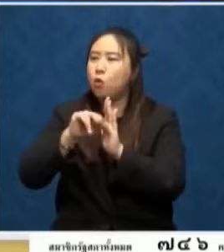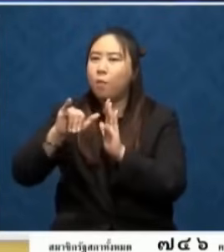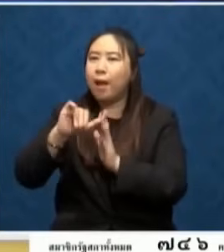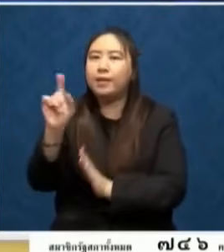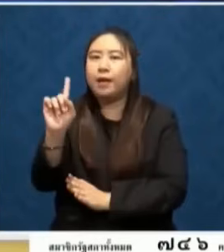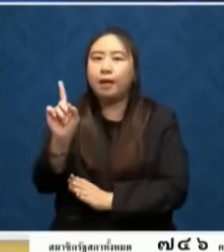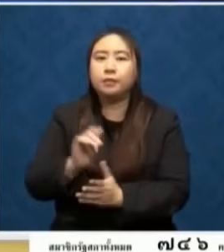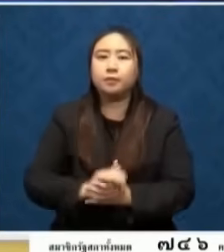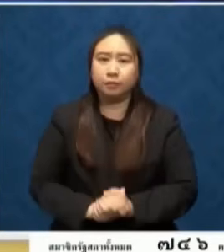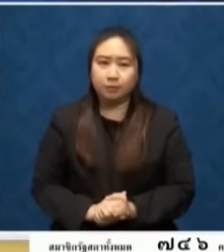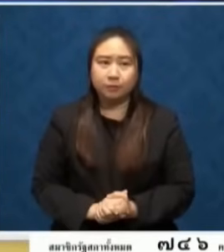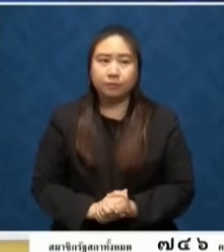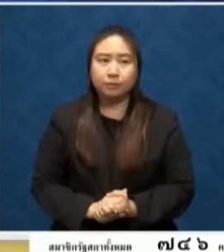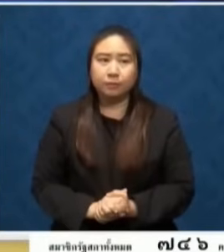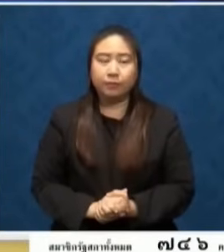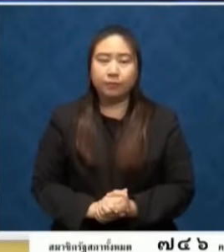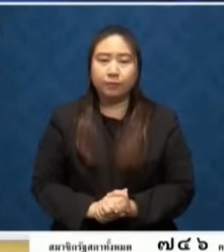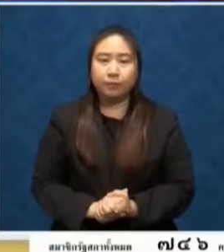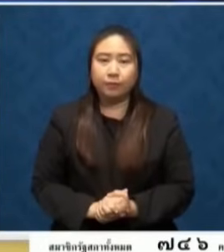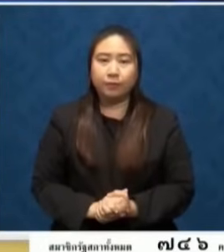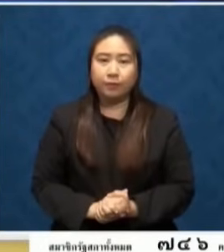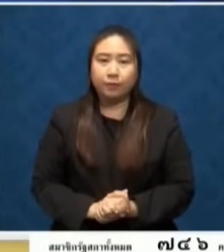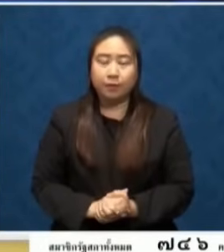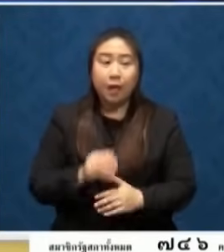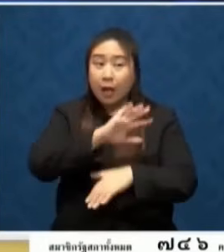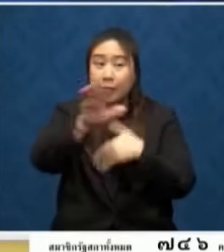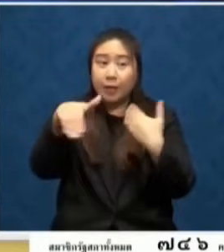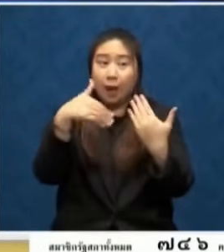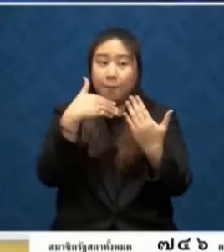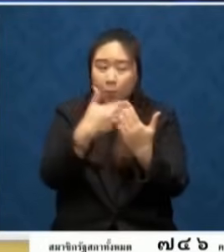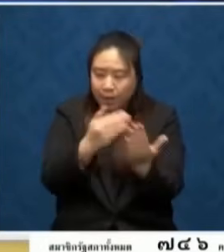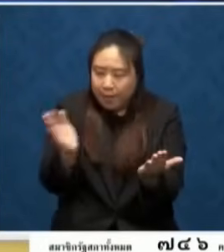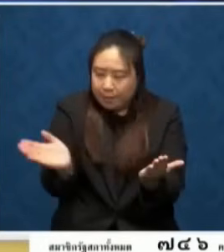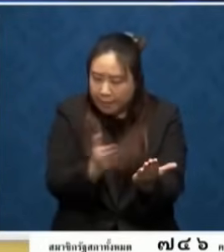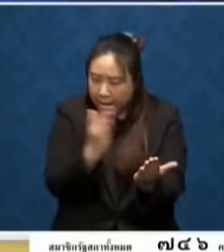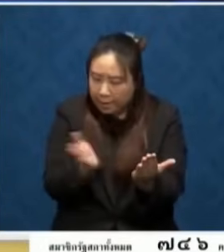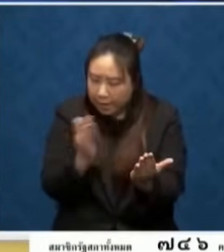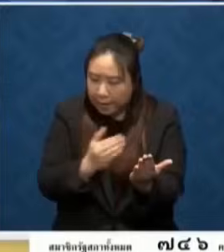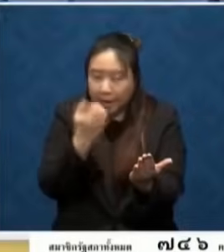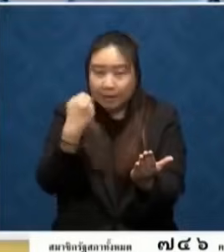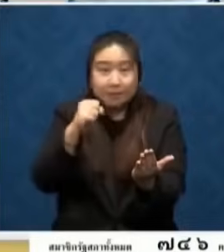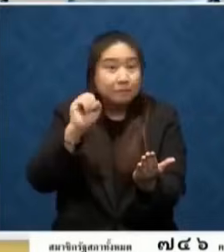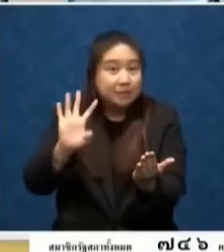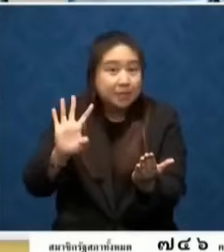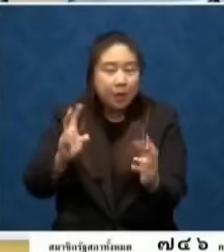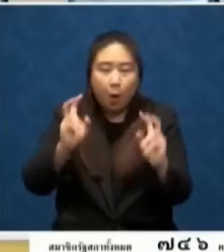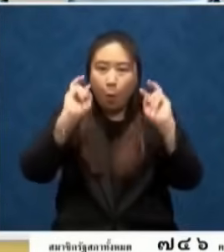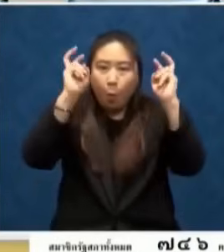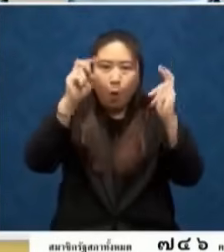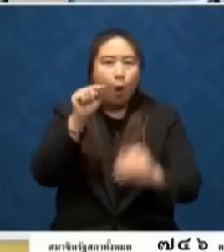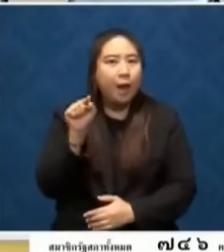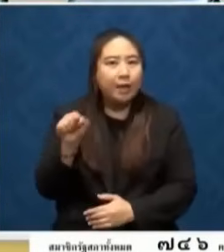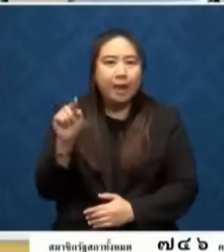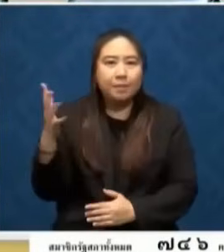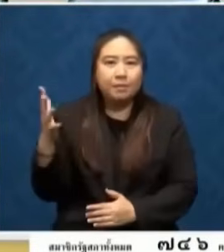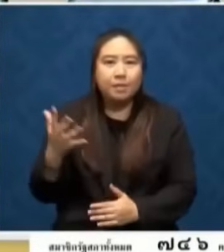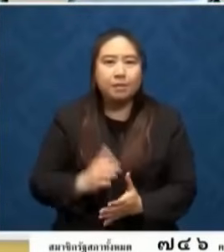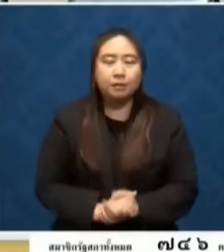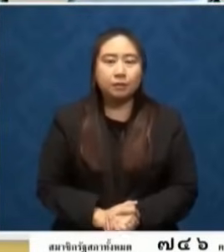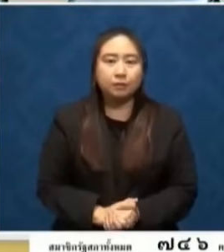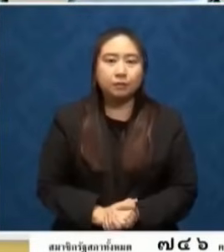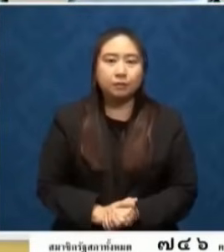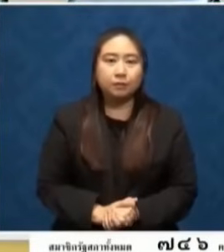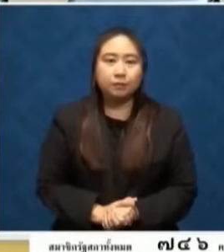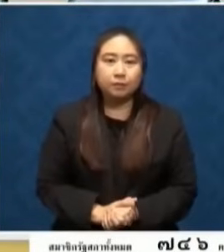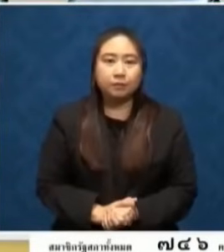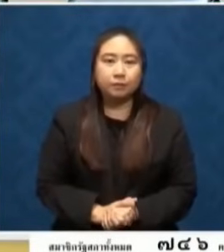ไรทั้งหมด14หน้าไม่มีเรื่องนี้เลยนะครับค